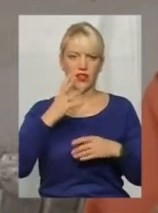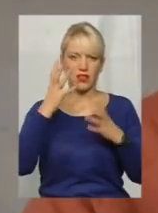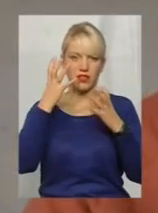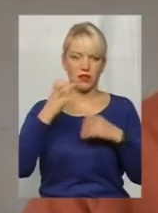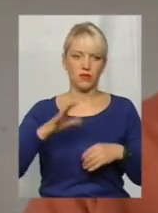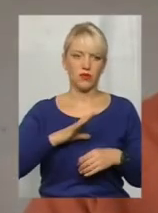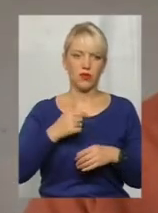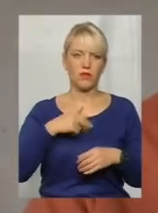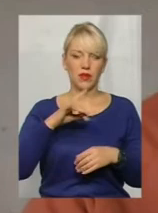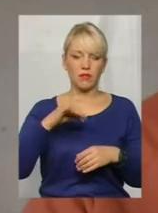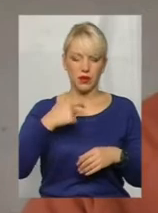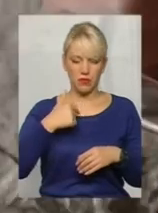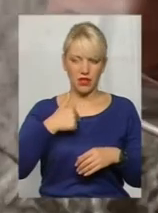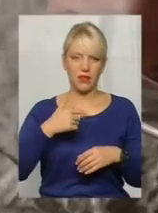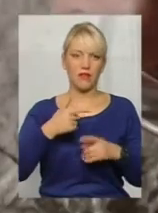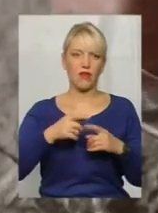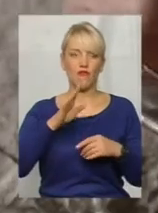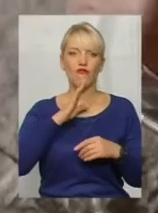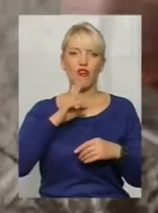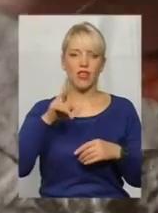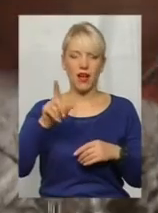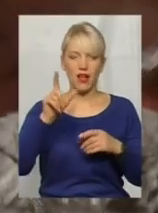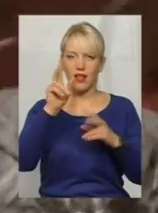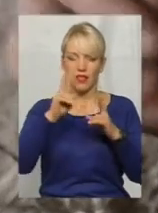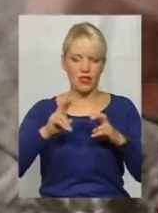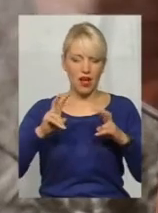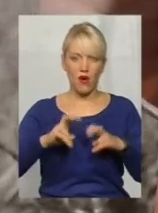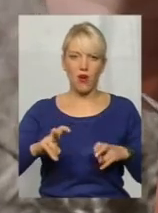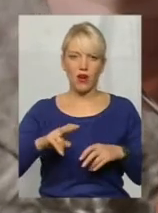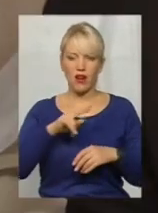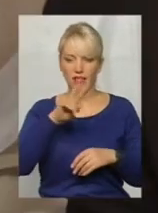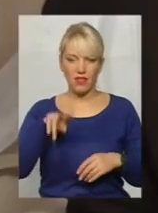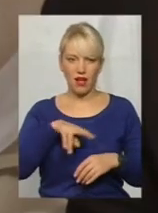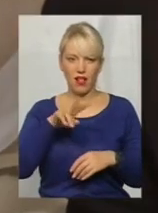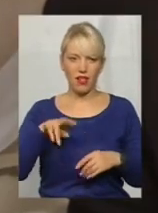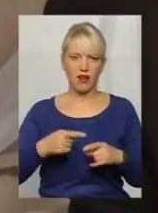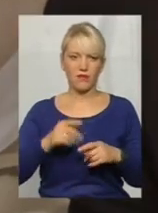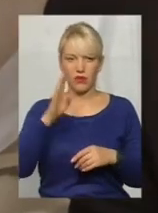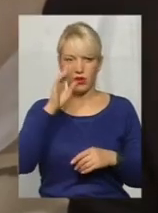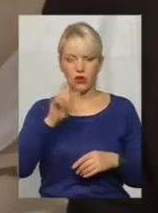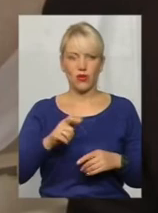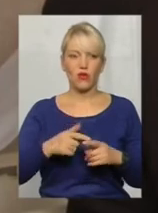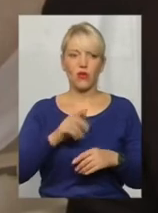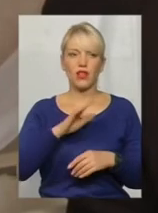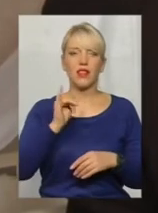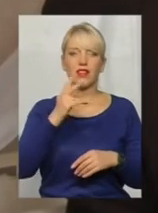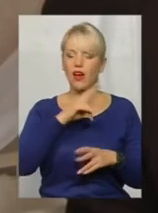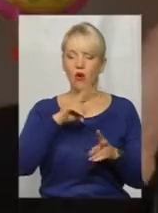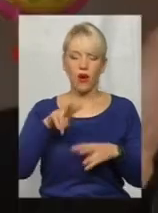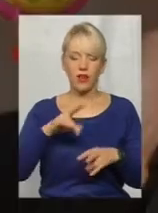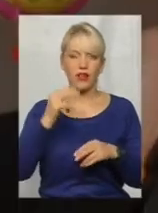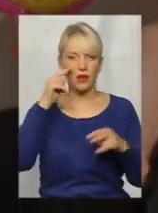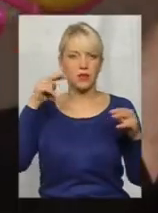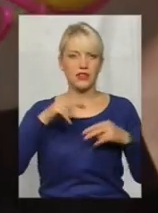було. При мені вона його не оглядала. Не оглядала Андрія Вовнянко лікарка і при його рідних, котрі приїхали за лічені хвилини. За словами